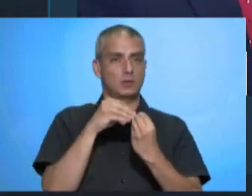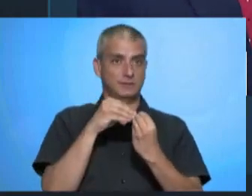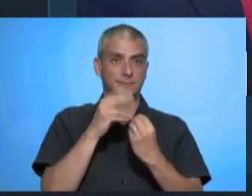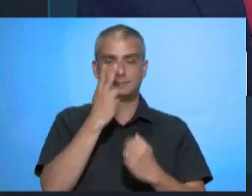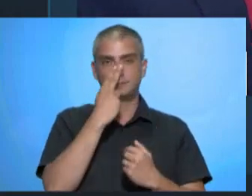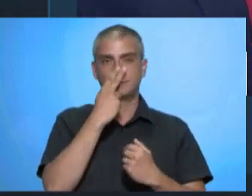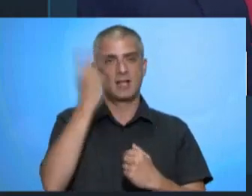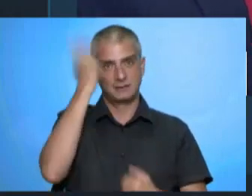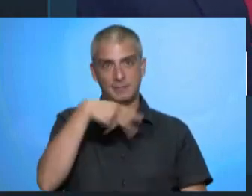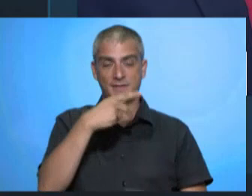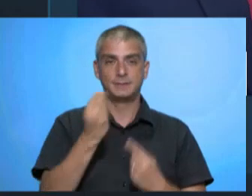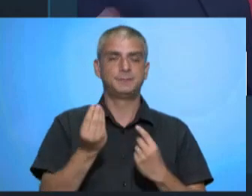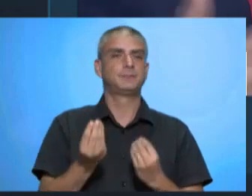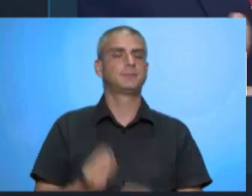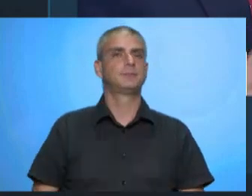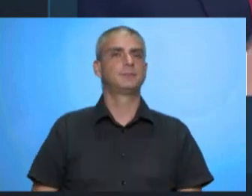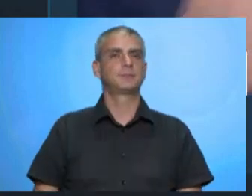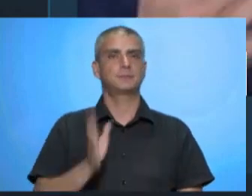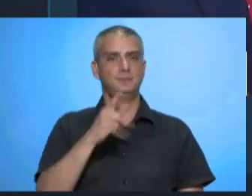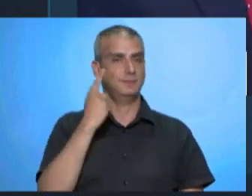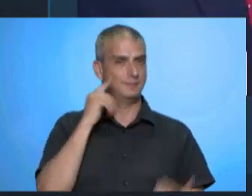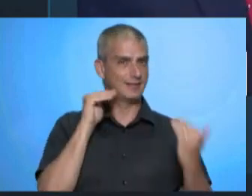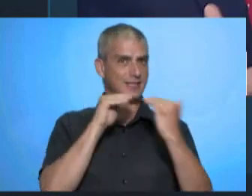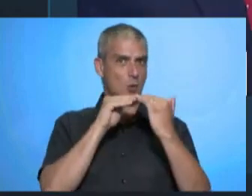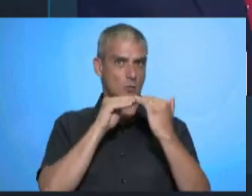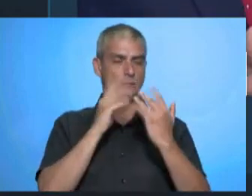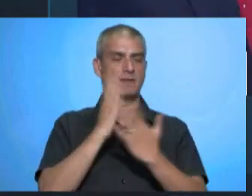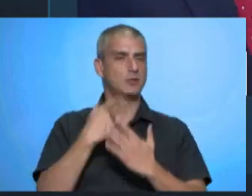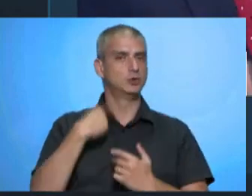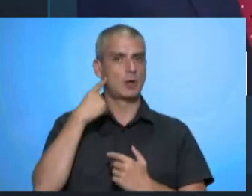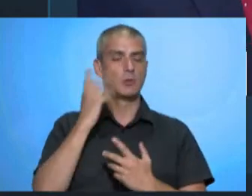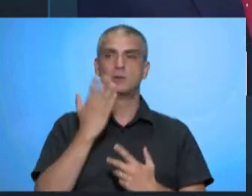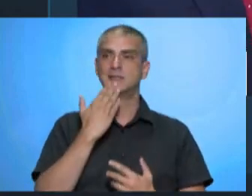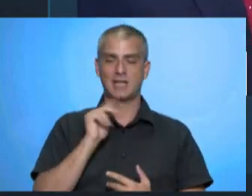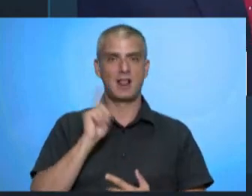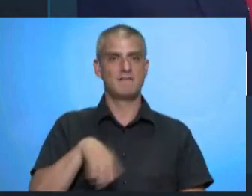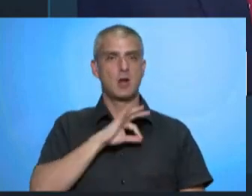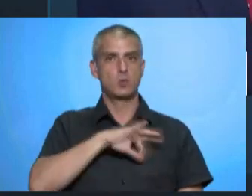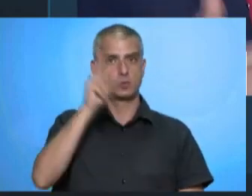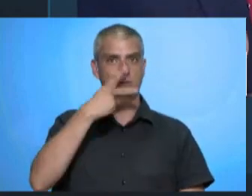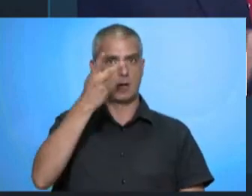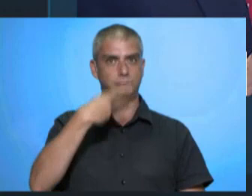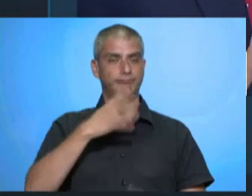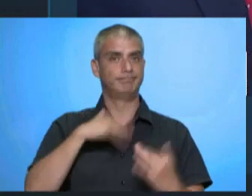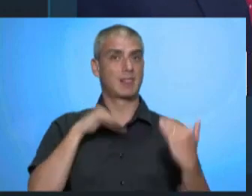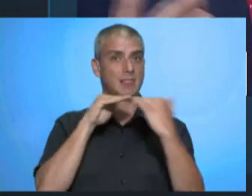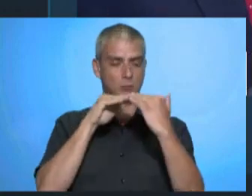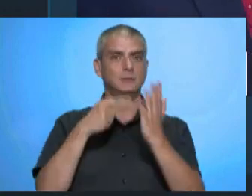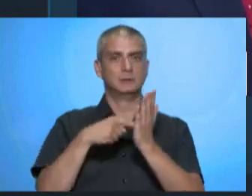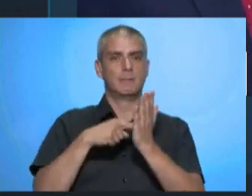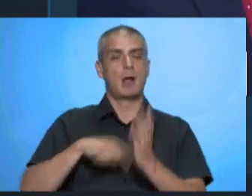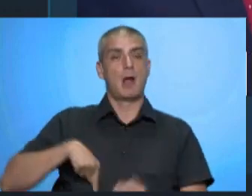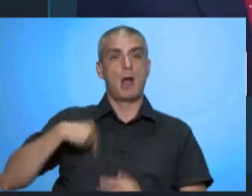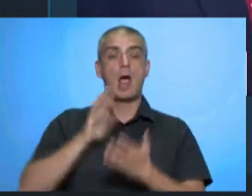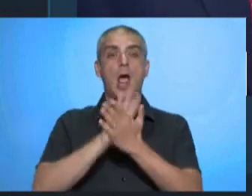מנסים להבין. ודבר נוסף, לגבי התיאום, שמענו הרבה כבר על התיאום בין ישראל לרוסים, זאת הסיבה שזה לקח